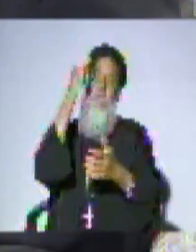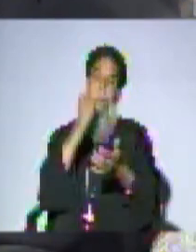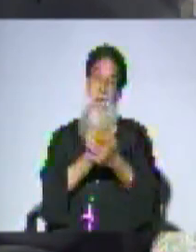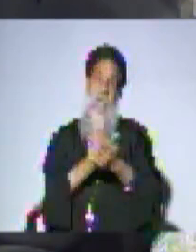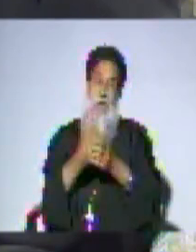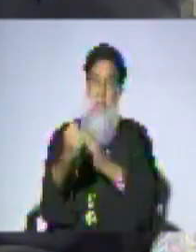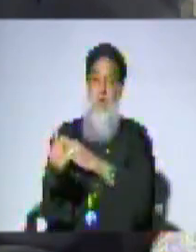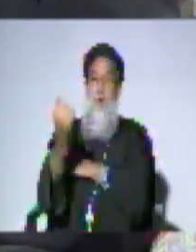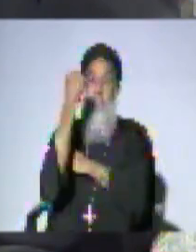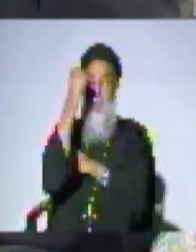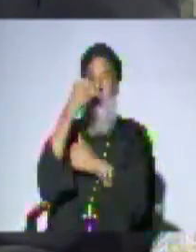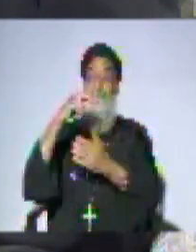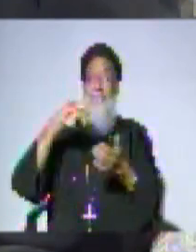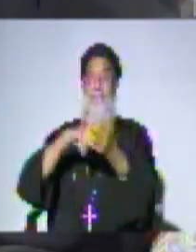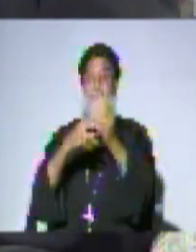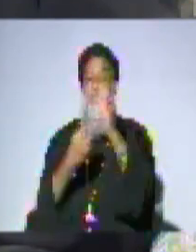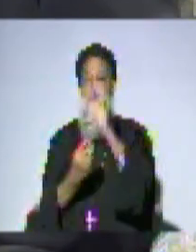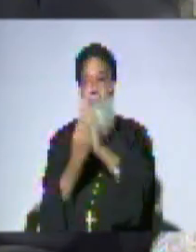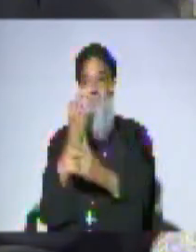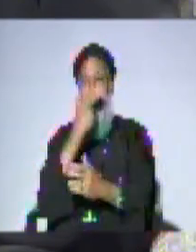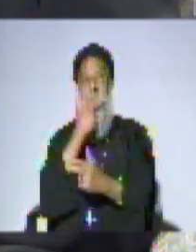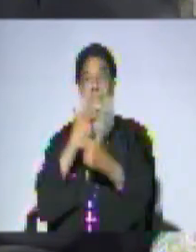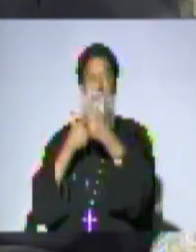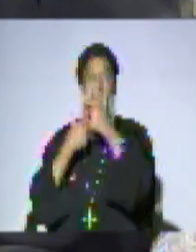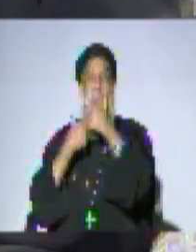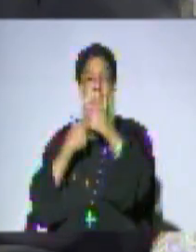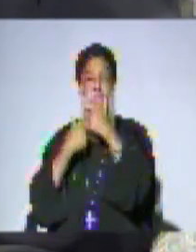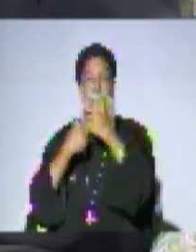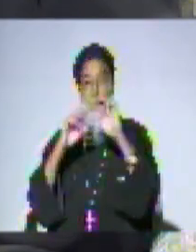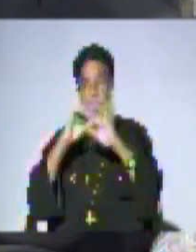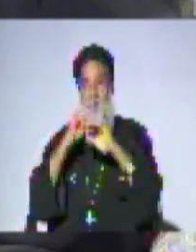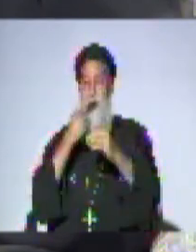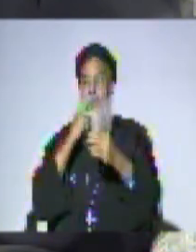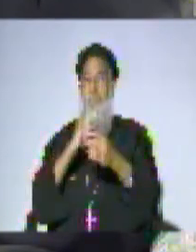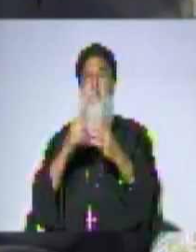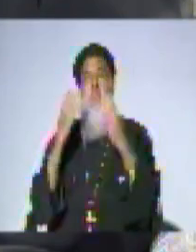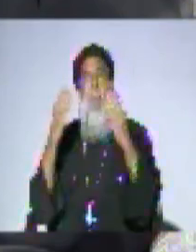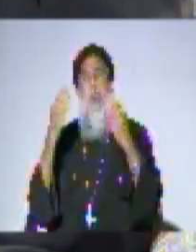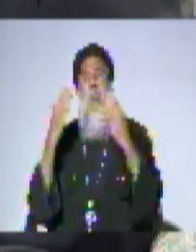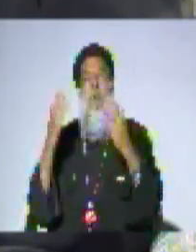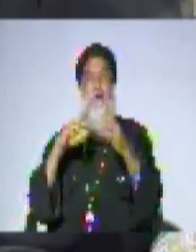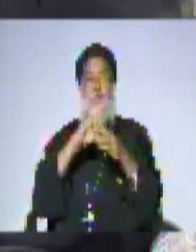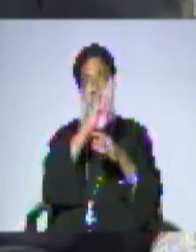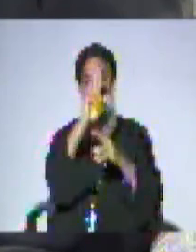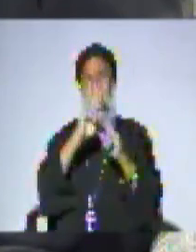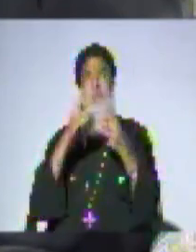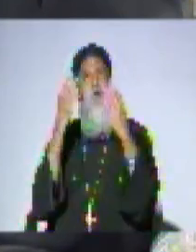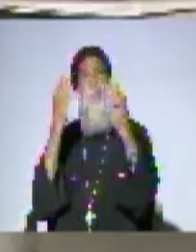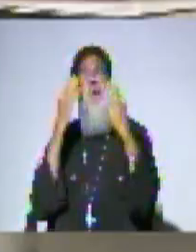صانع العجائب وحده الصالح الوديع للذين يدعونك بالحق اطلع على سؤالتنا.